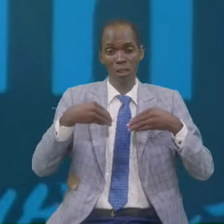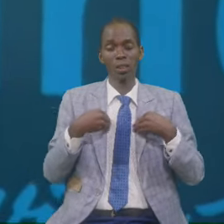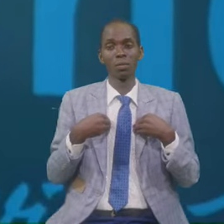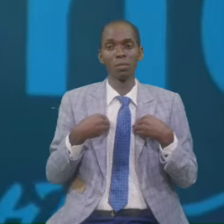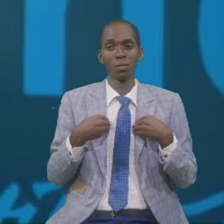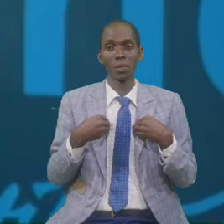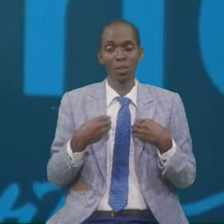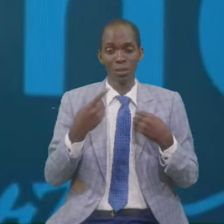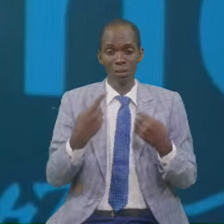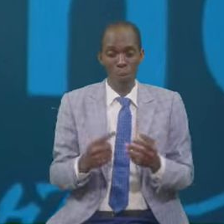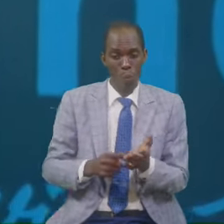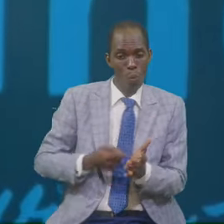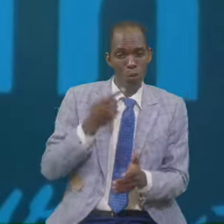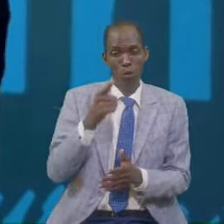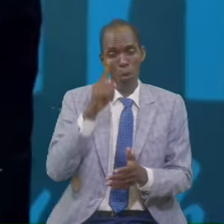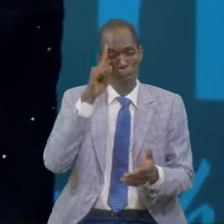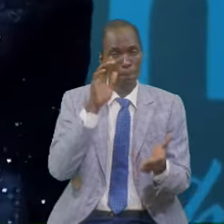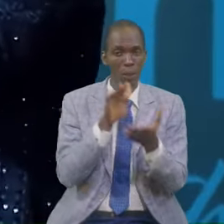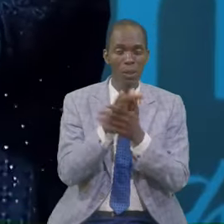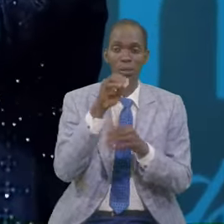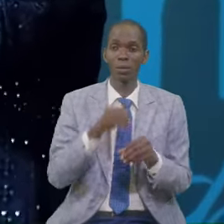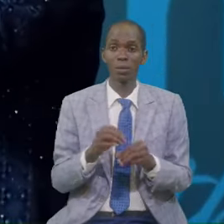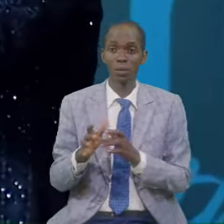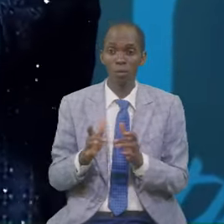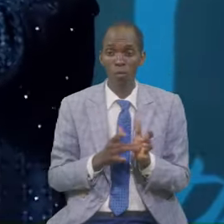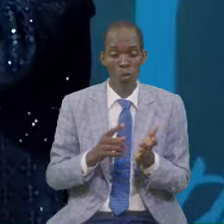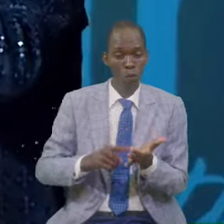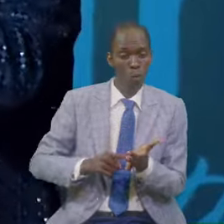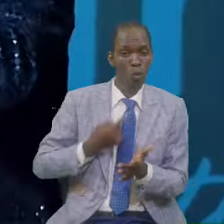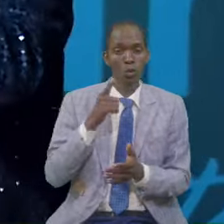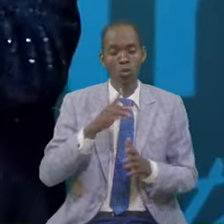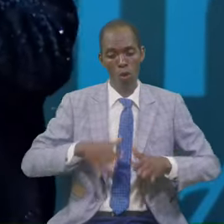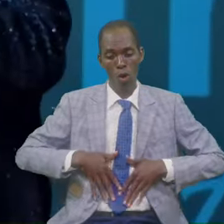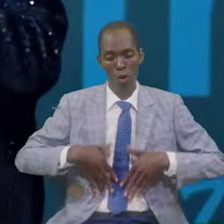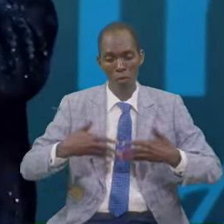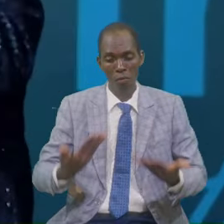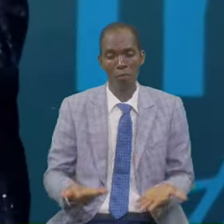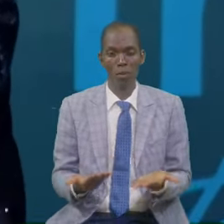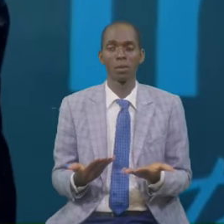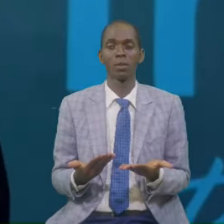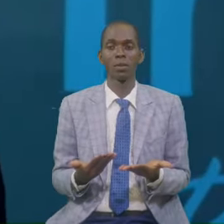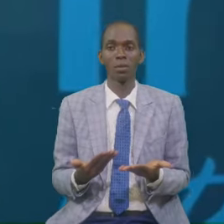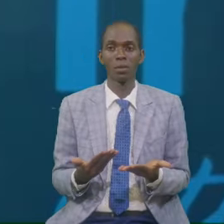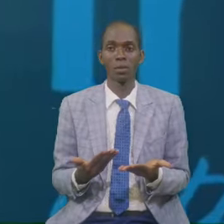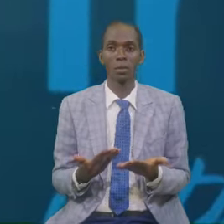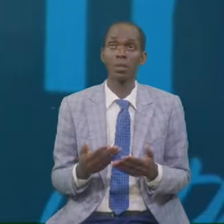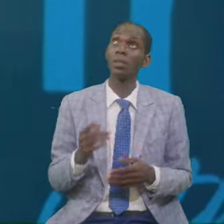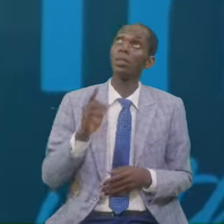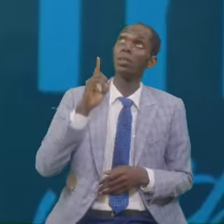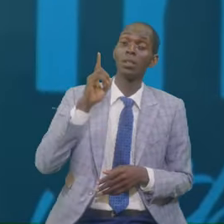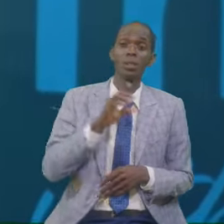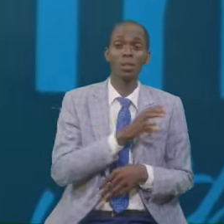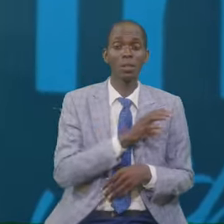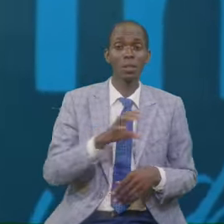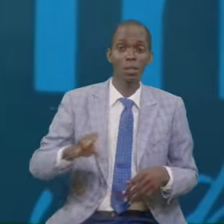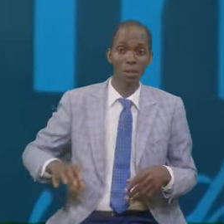you believe, మీరు నమ్మిన సమయములో, the moment you confess, మీరు ఒప్పుకున్న సమయములో, that he Christ is